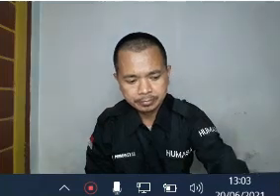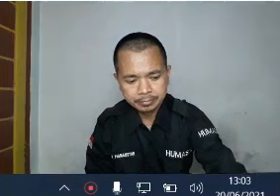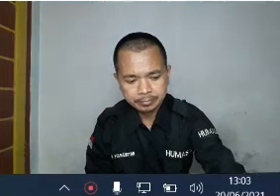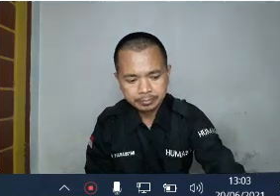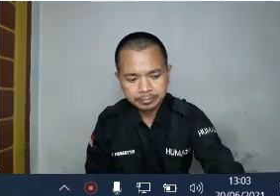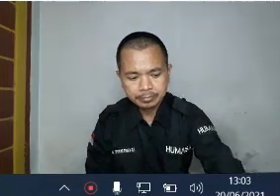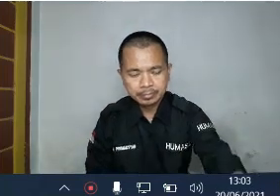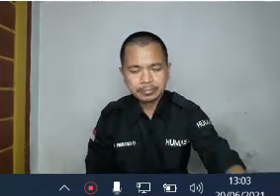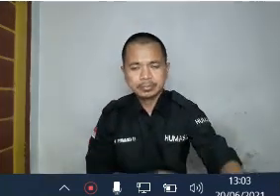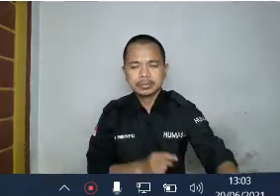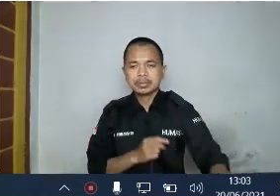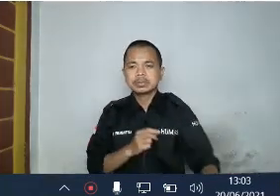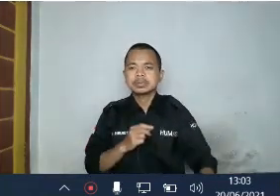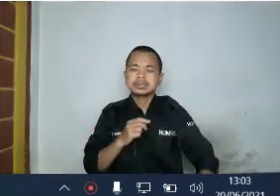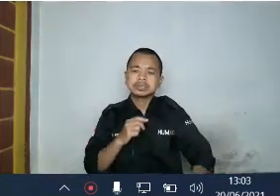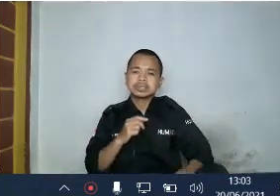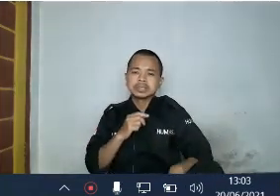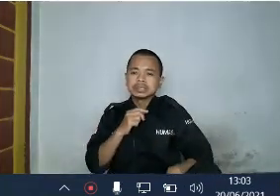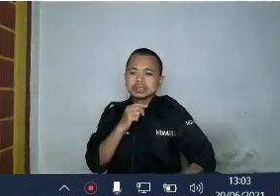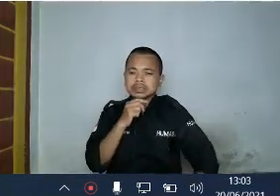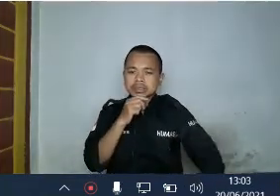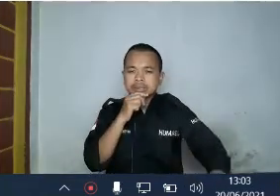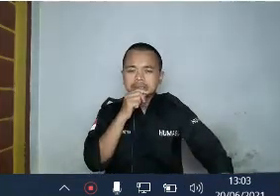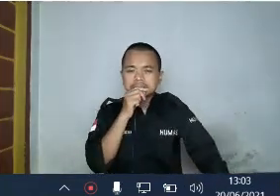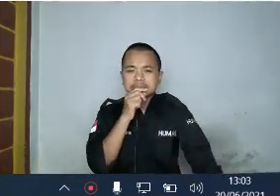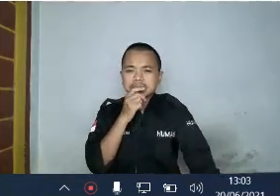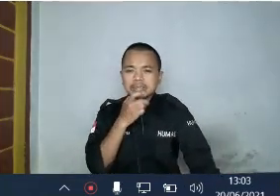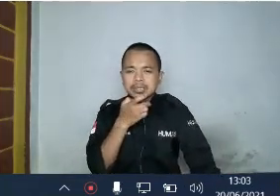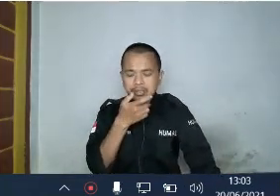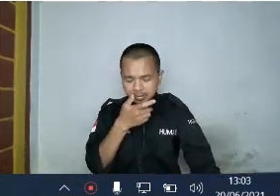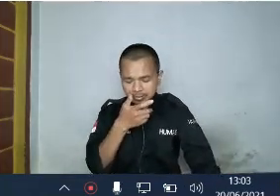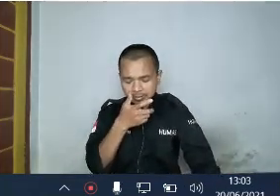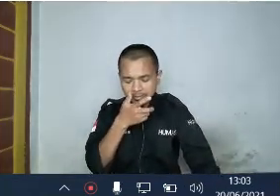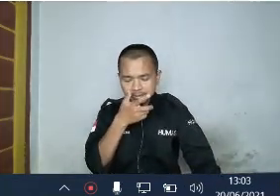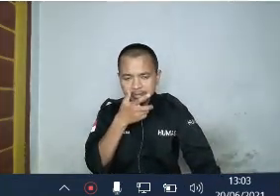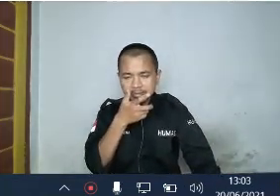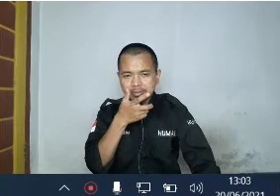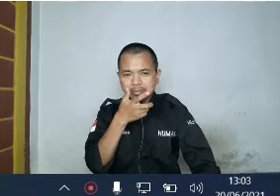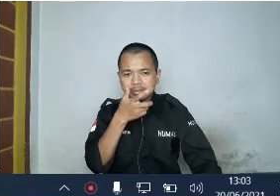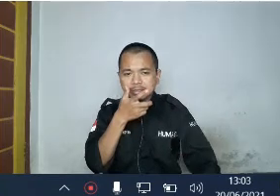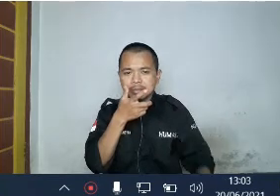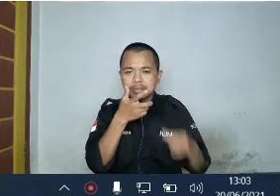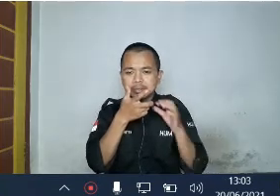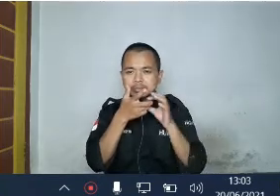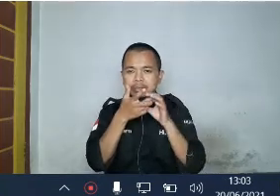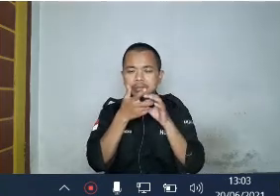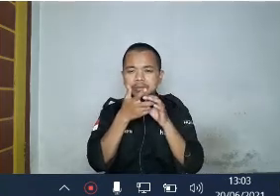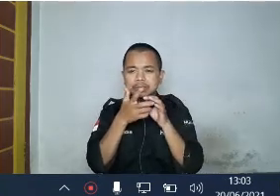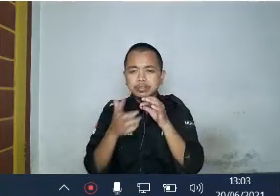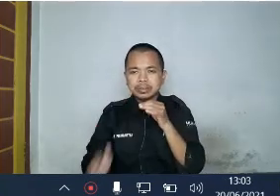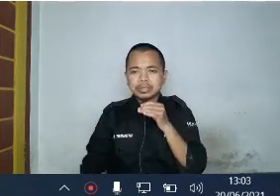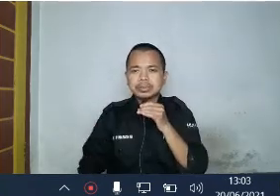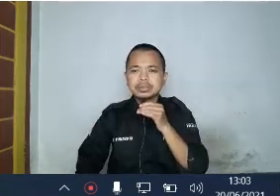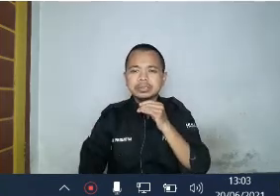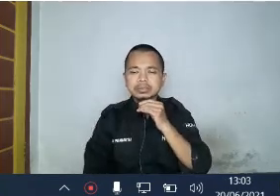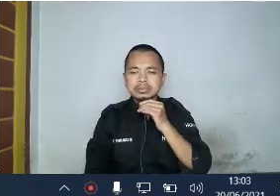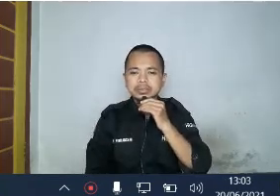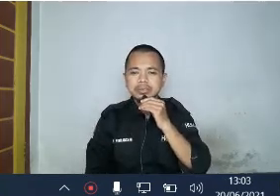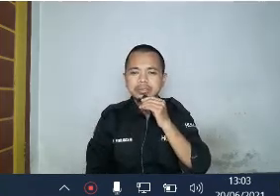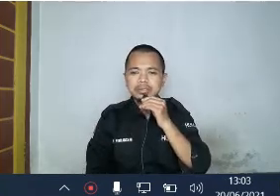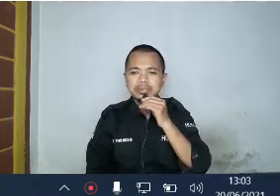hai hai hai hai Hai assalamualaikum warahmatullah